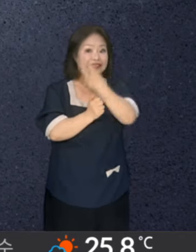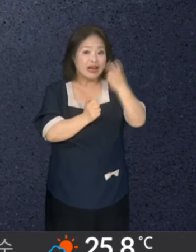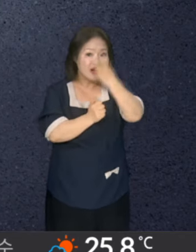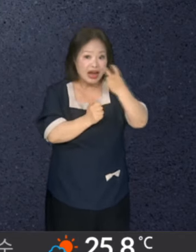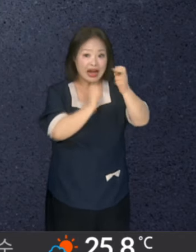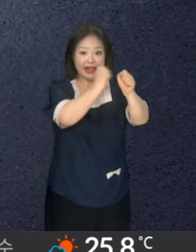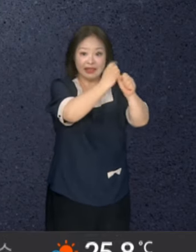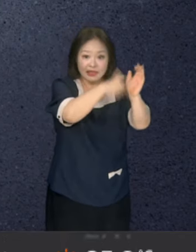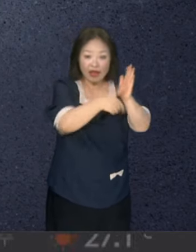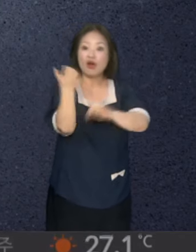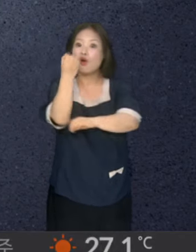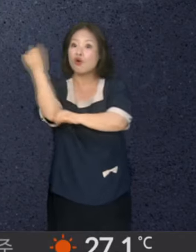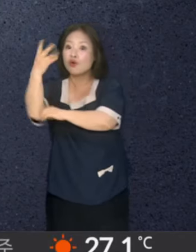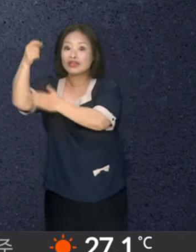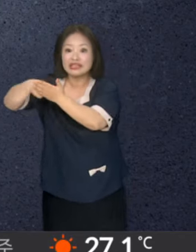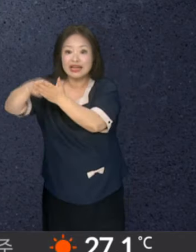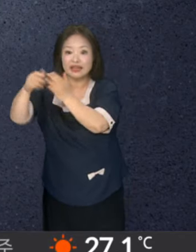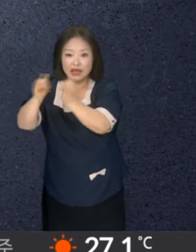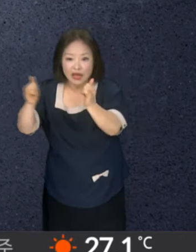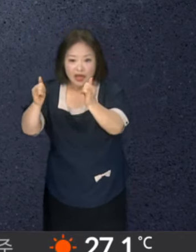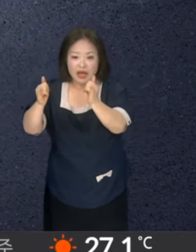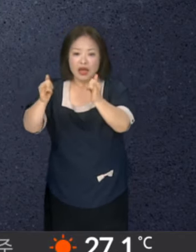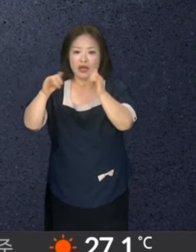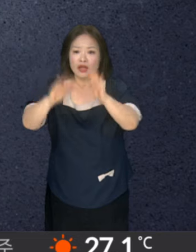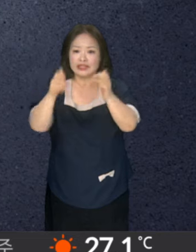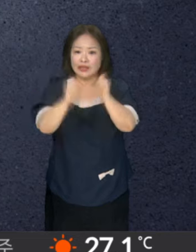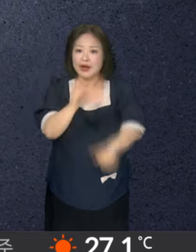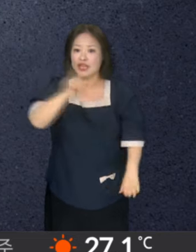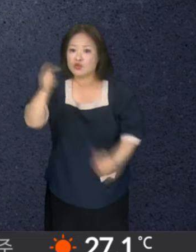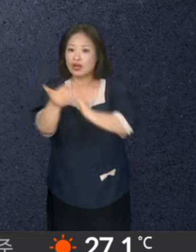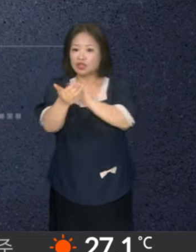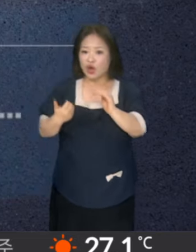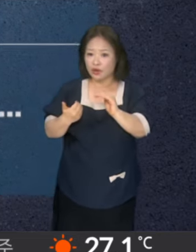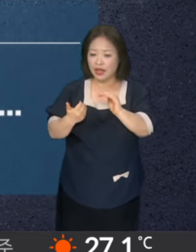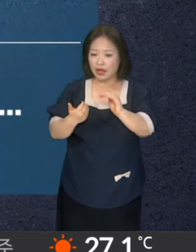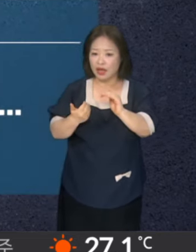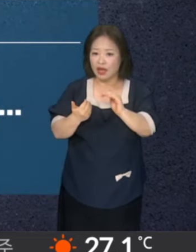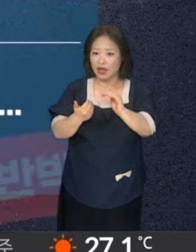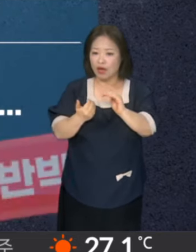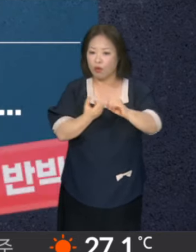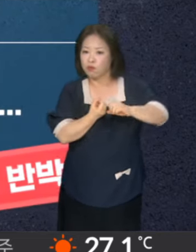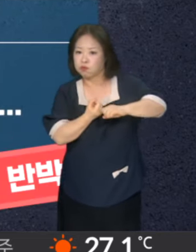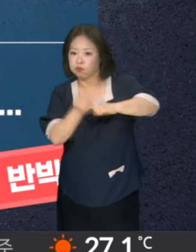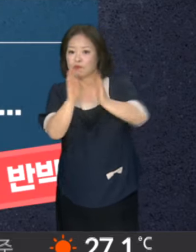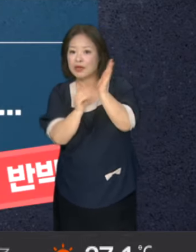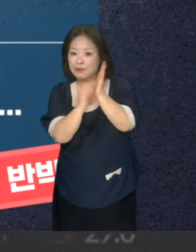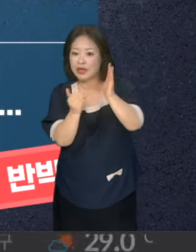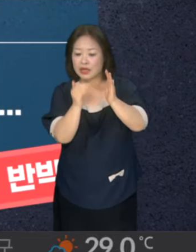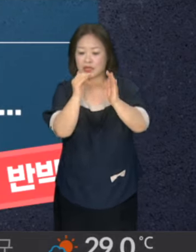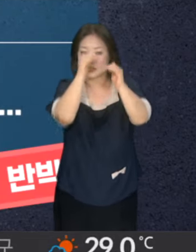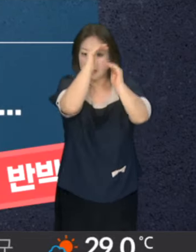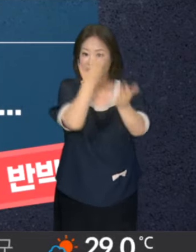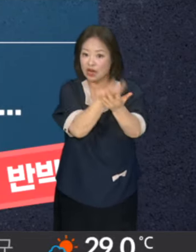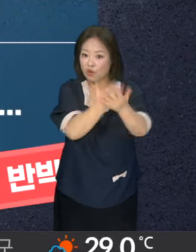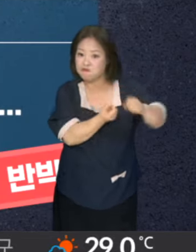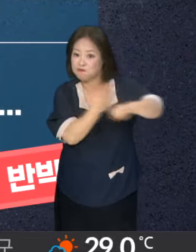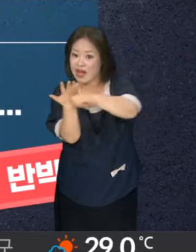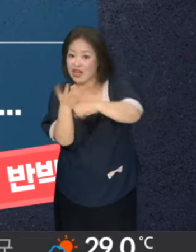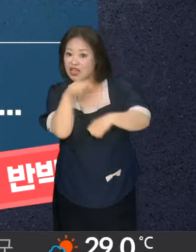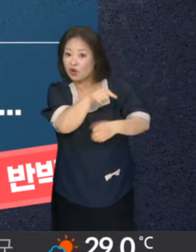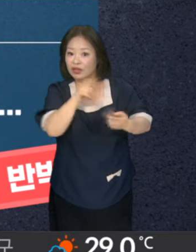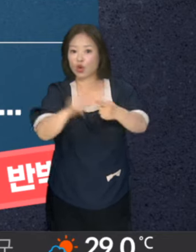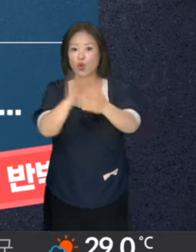언론사 기자들에게 피 사실을 흘렸다는 겁니다 하지만 대검은 공식 브리핑에서 나온 것이었고 발언